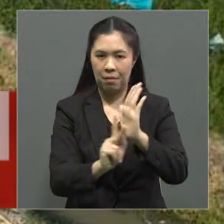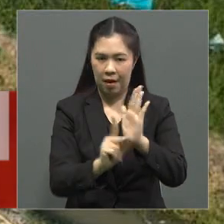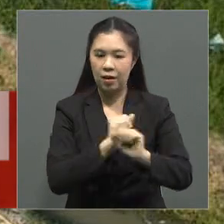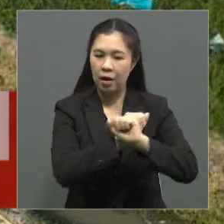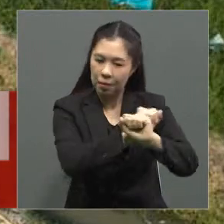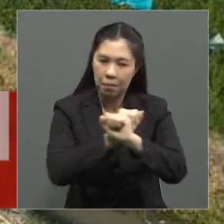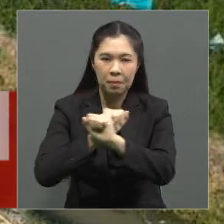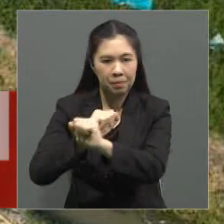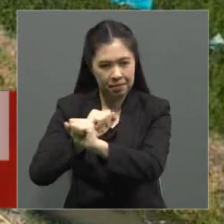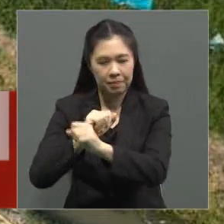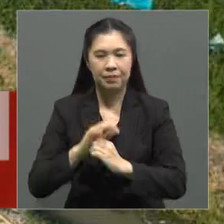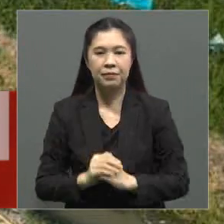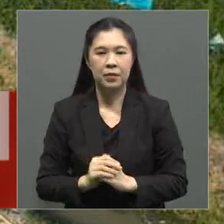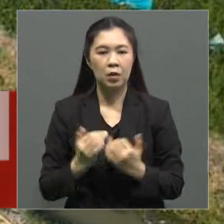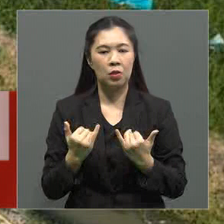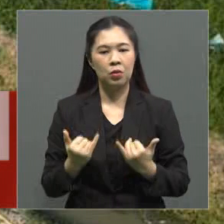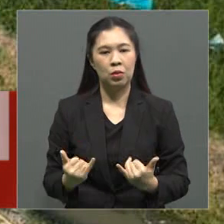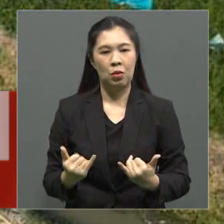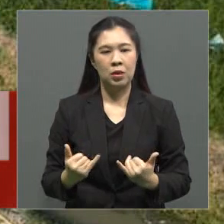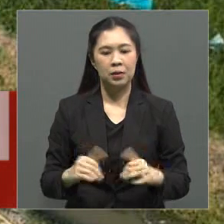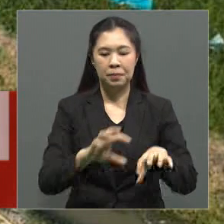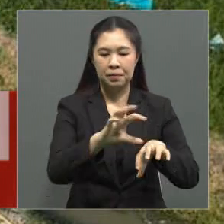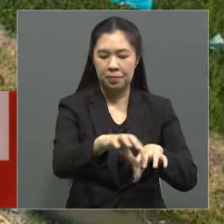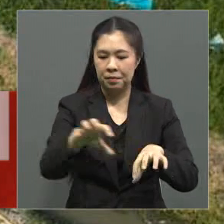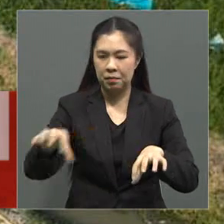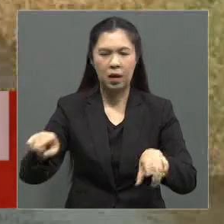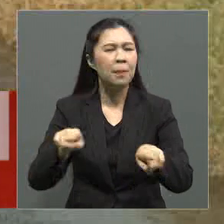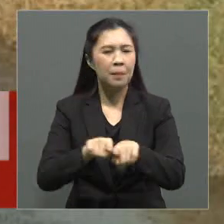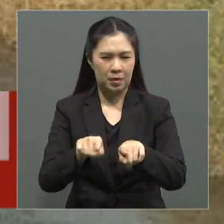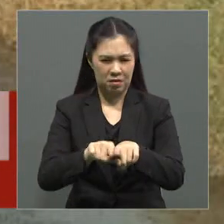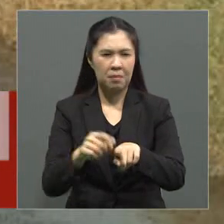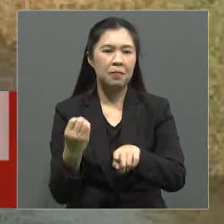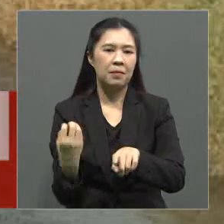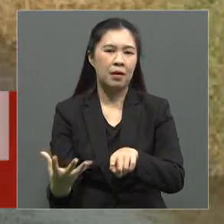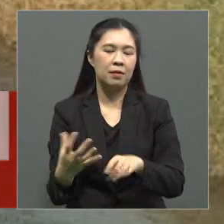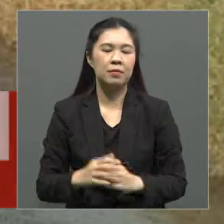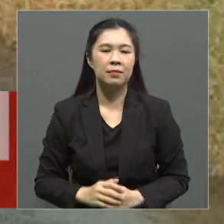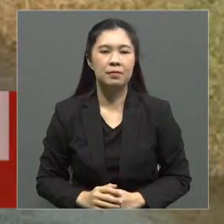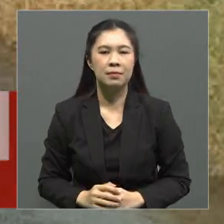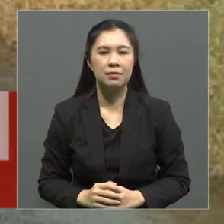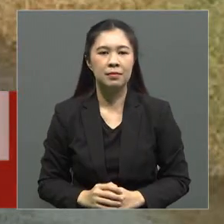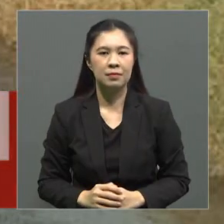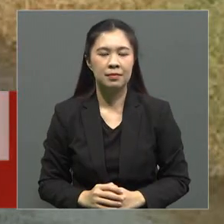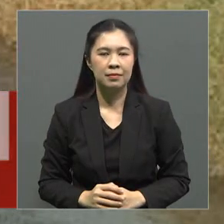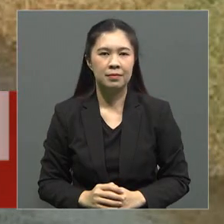ภัยมากขึ้นเพราะปัจจุบันนั้นยังมีสถานประกอบการลักษณะนี้อยู่เป็นจำนวนมาก